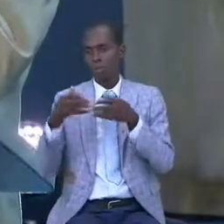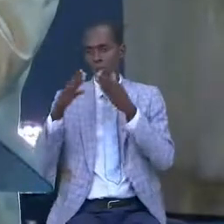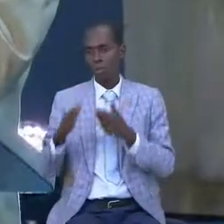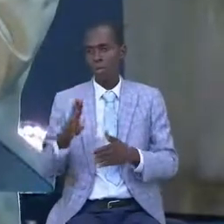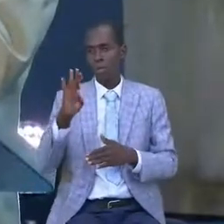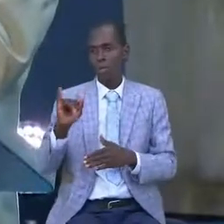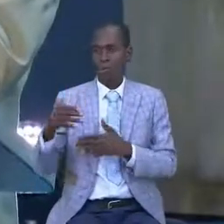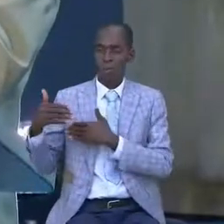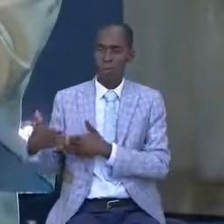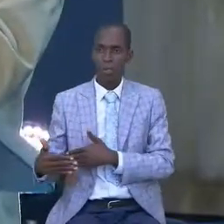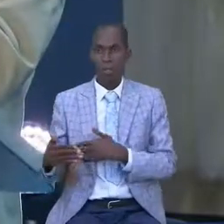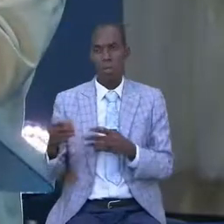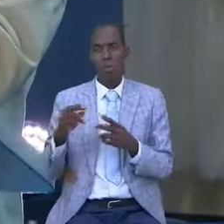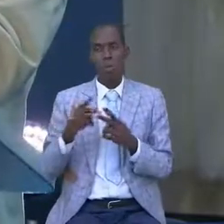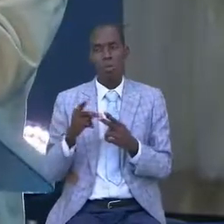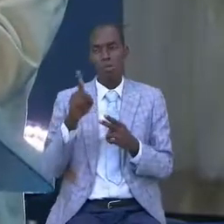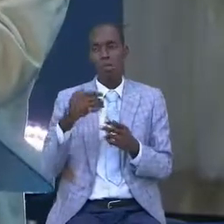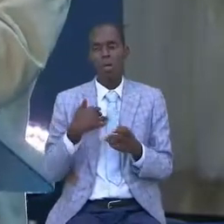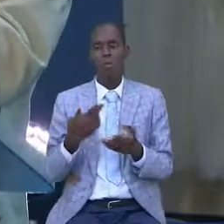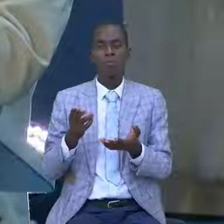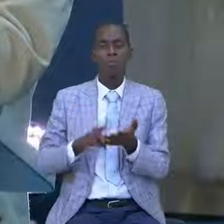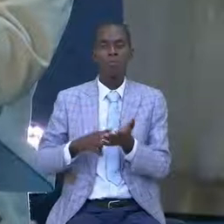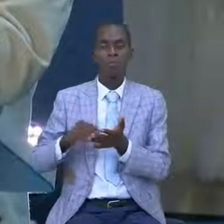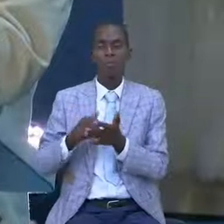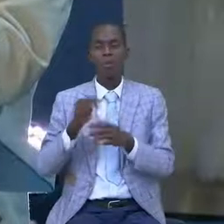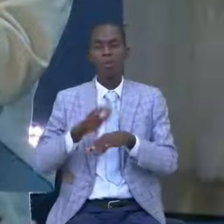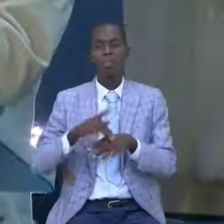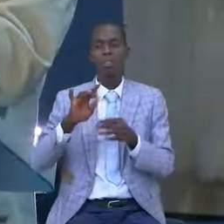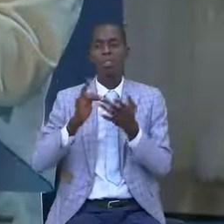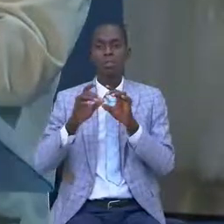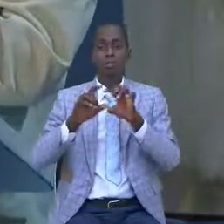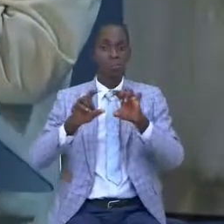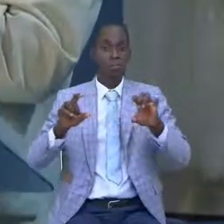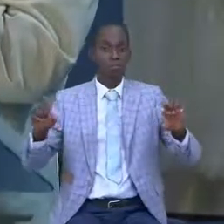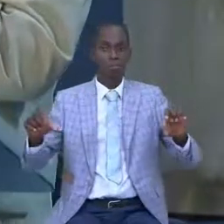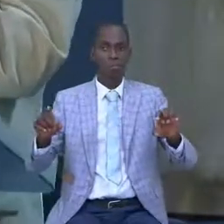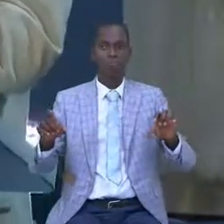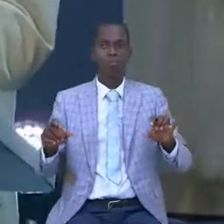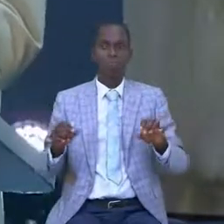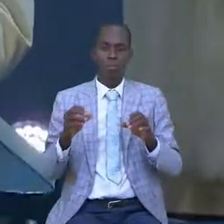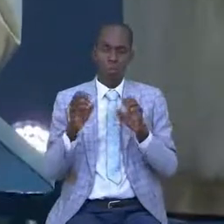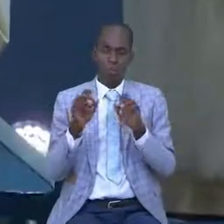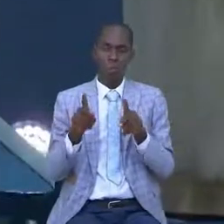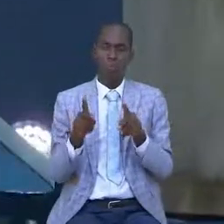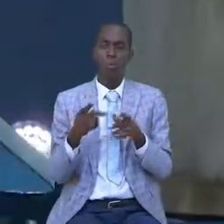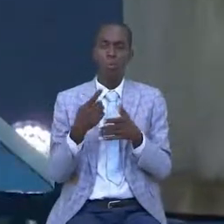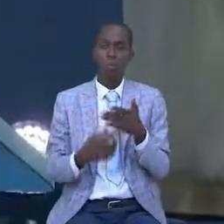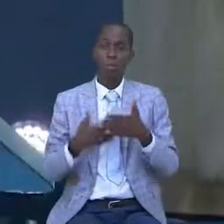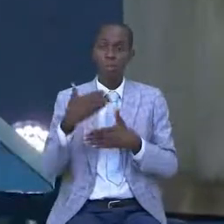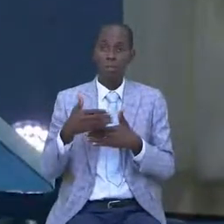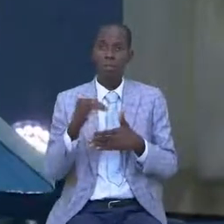L'heure est à la prière pour ceux qui espèrent le miracle ce soir.